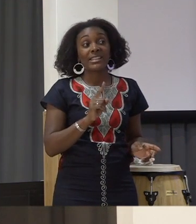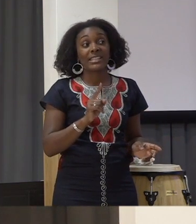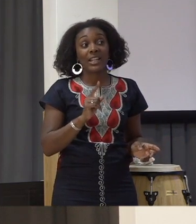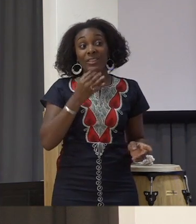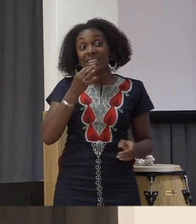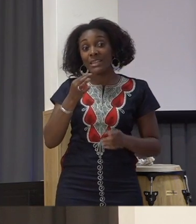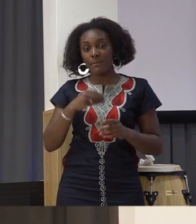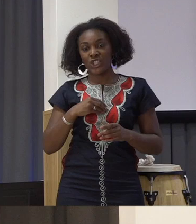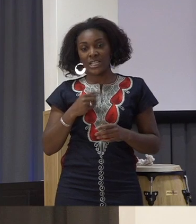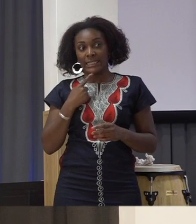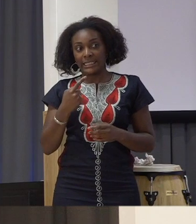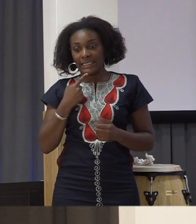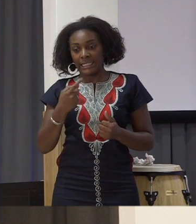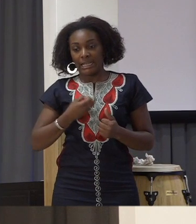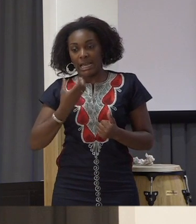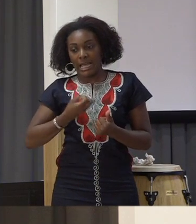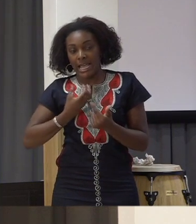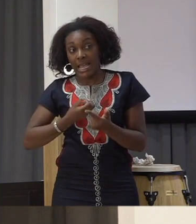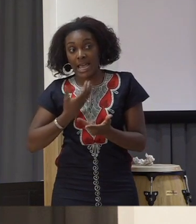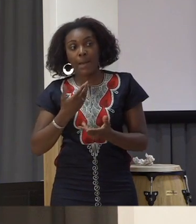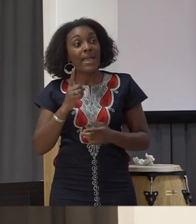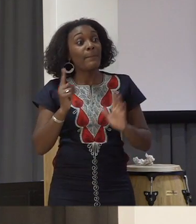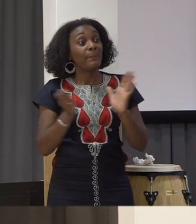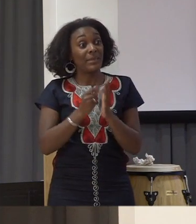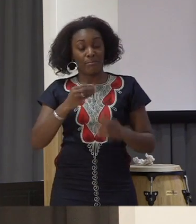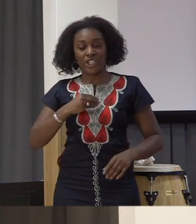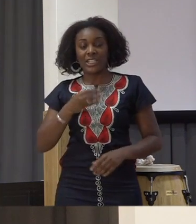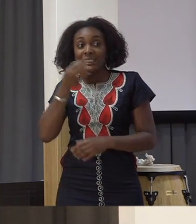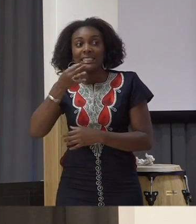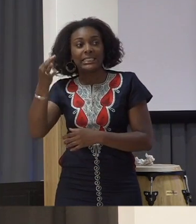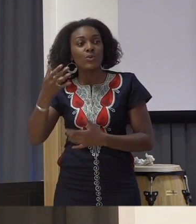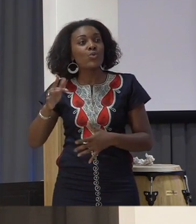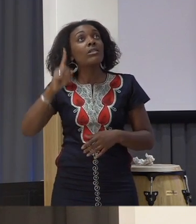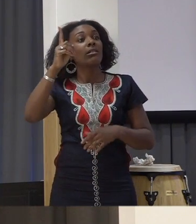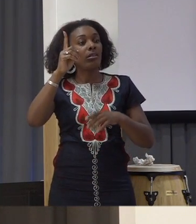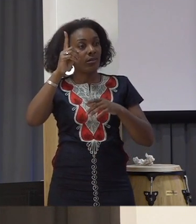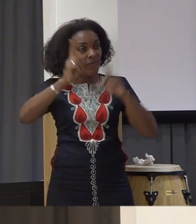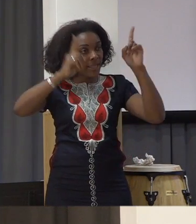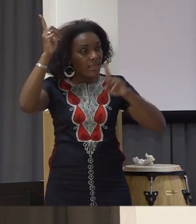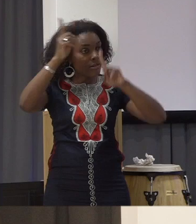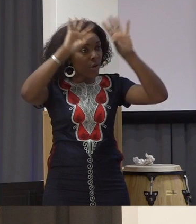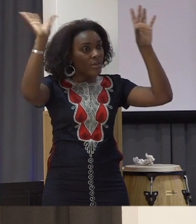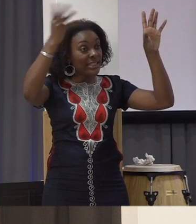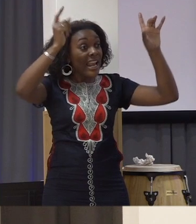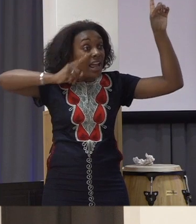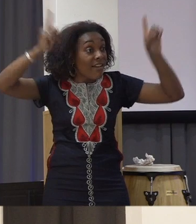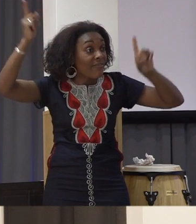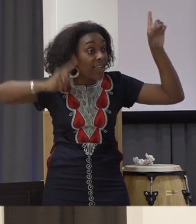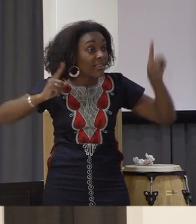nos péchés. Pourtant, lorsque nous le faisons, le ciel se réjouit. Gloire à Dieu. Le ciel se